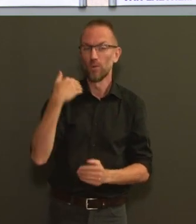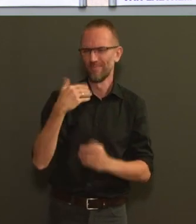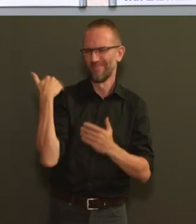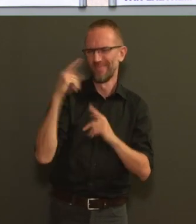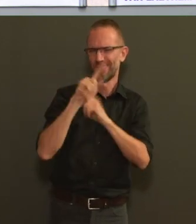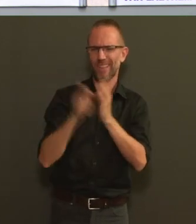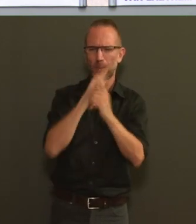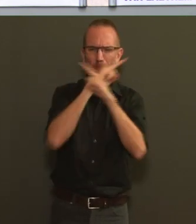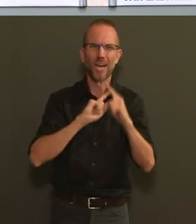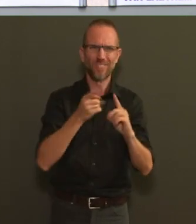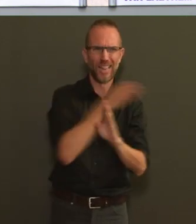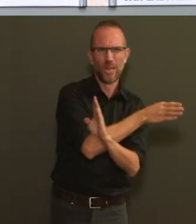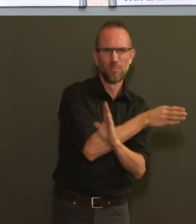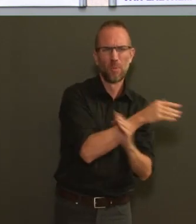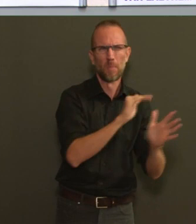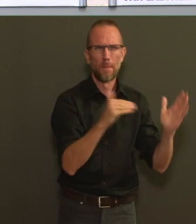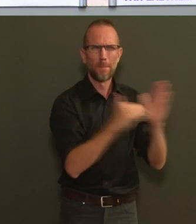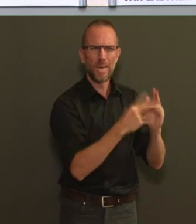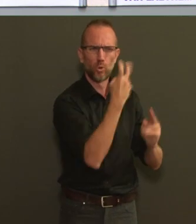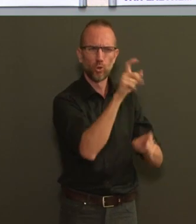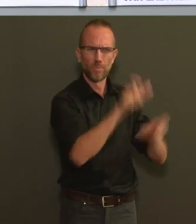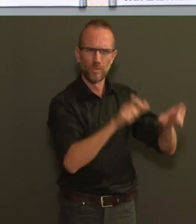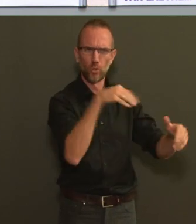première grande vague du mois de mars et du mois d'avril.